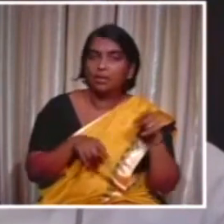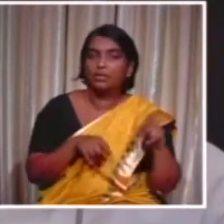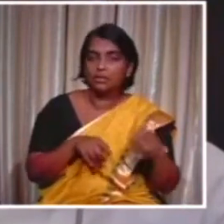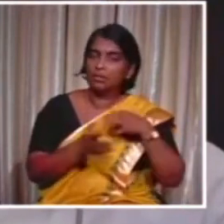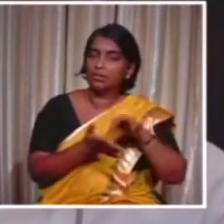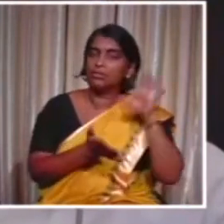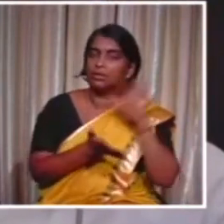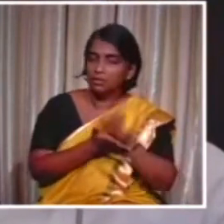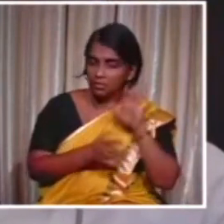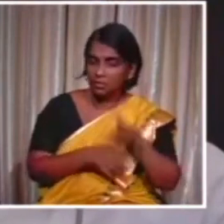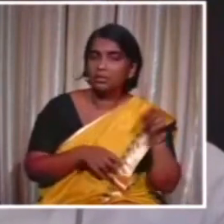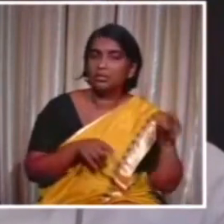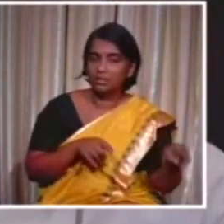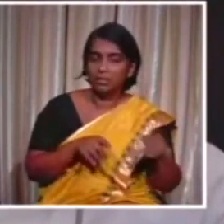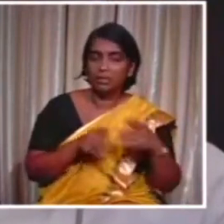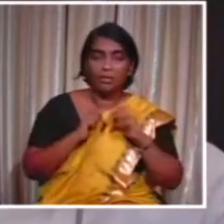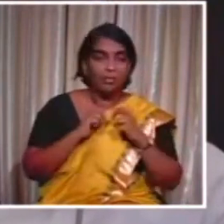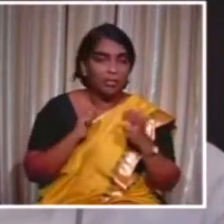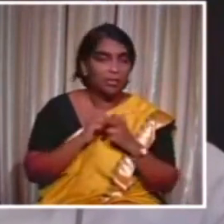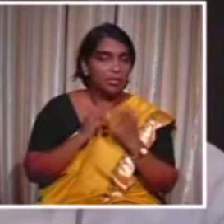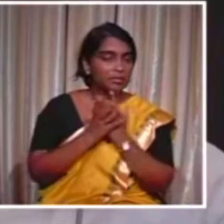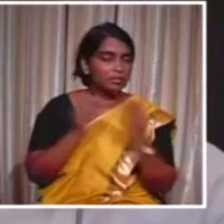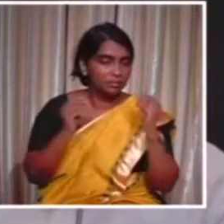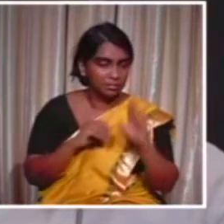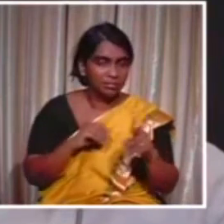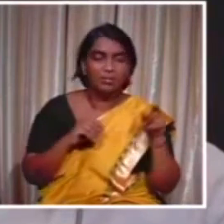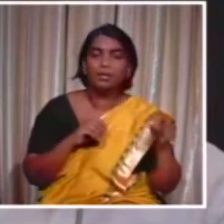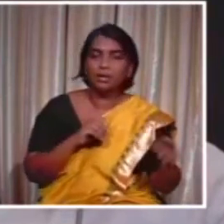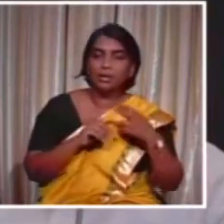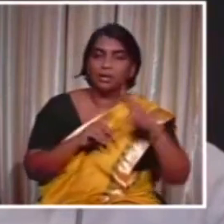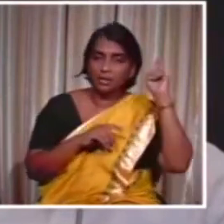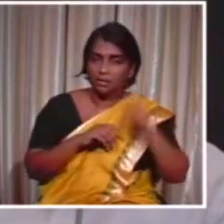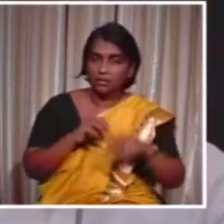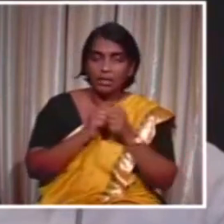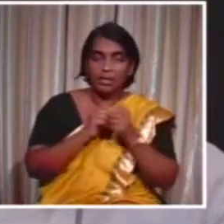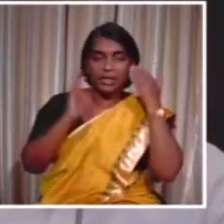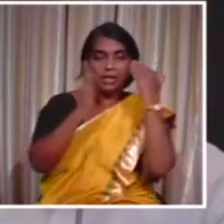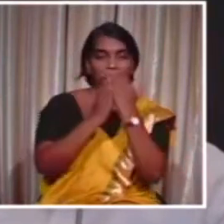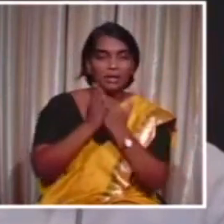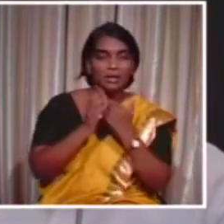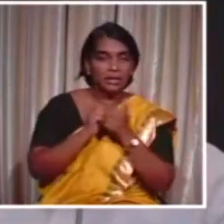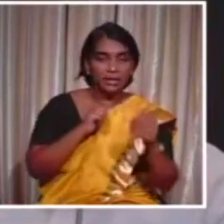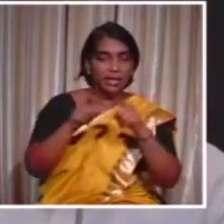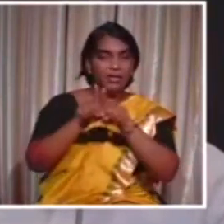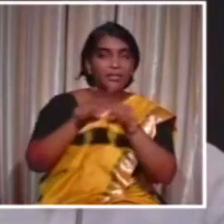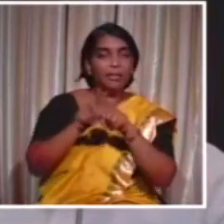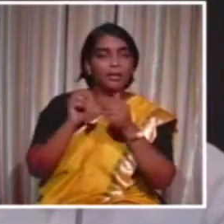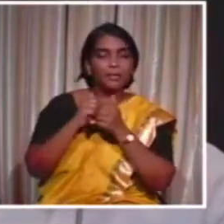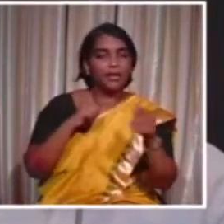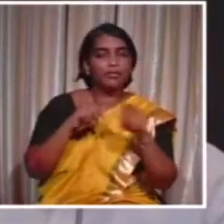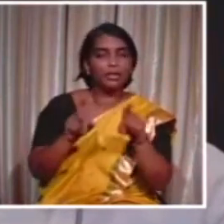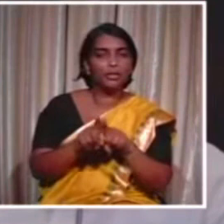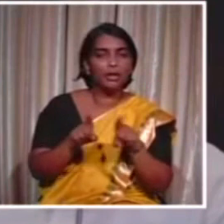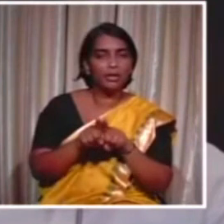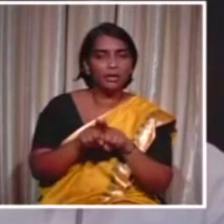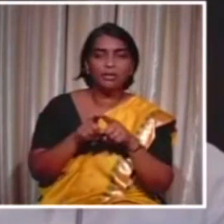Hindu agatta me me tiga arbu udah muda dengan puluang. Mereka jaya kerana kerjaan puluang. Arbu udah nirakara kerjaan puluang. Me